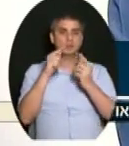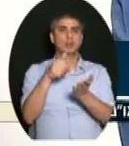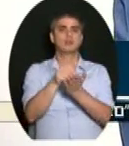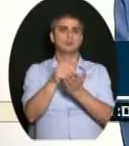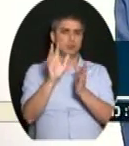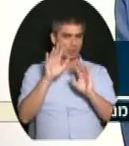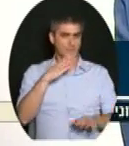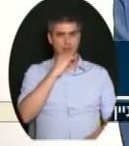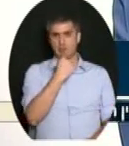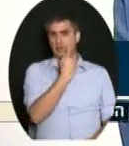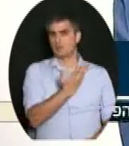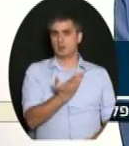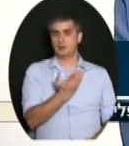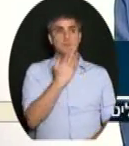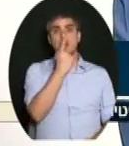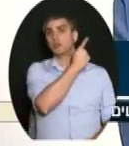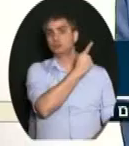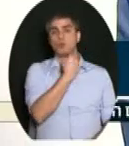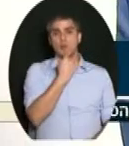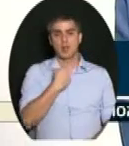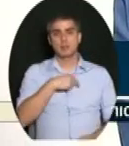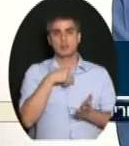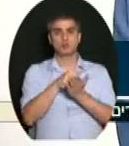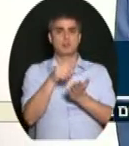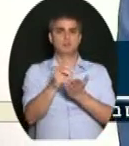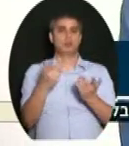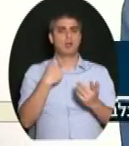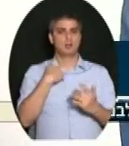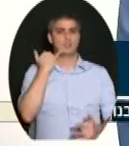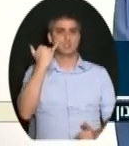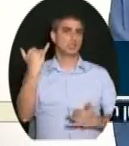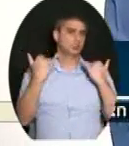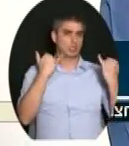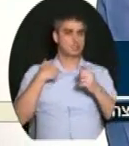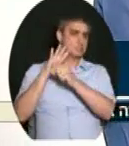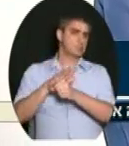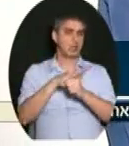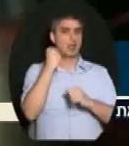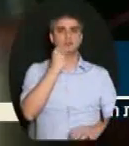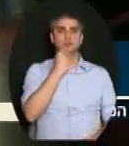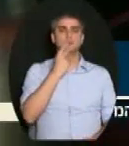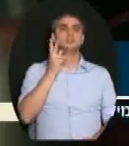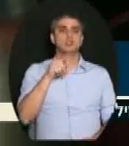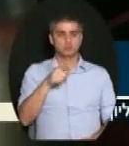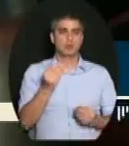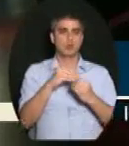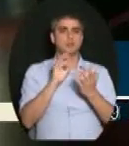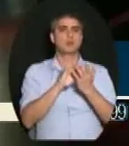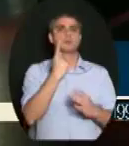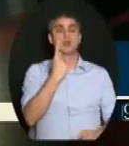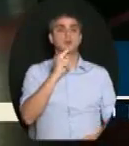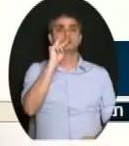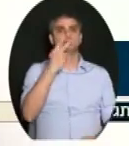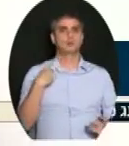יימשך. אגב, גם קרי אמר את זה, מאלג'יר. נכון. אמר, אנחנו נמשיך, אני אתקשר אליהם אחר הצהריים. יש פה עוד נקודה אחת,